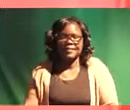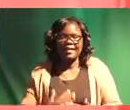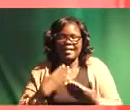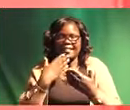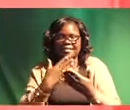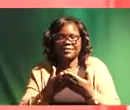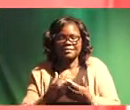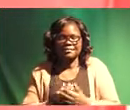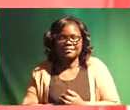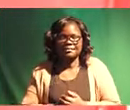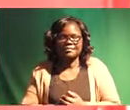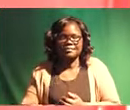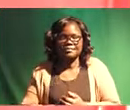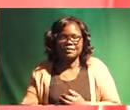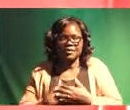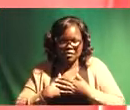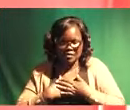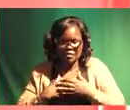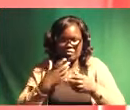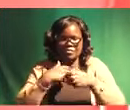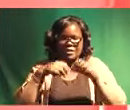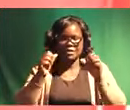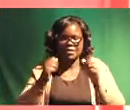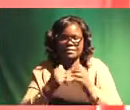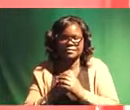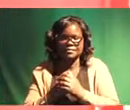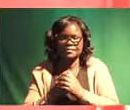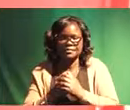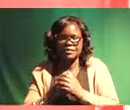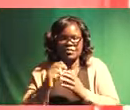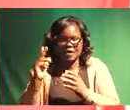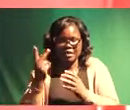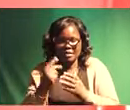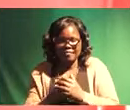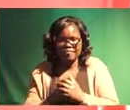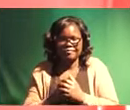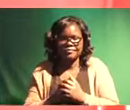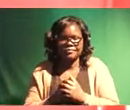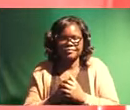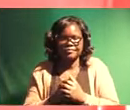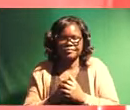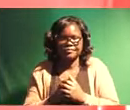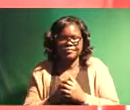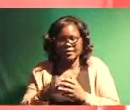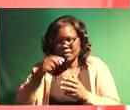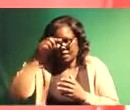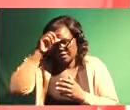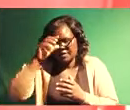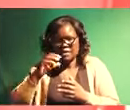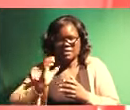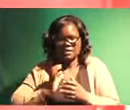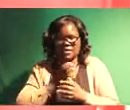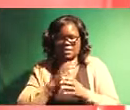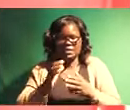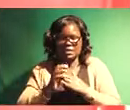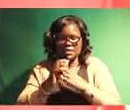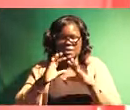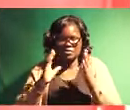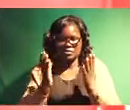Asante sana Mheshimiwa Rais wa Jamhuri ya Kenya, gavana wetu, seneta, viongozi